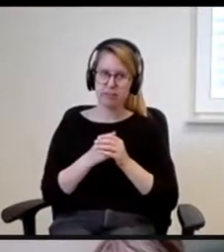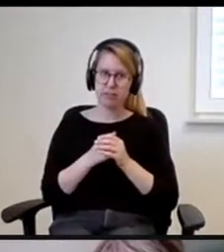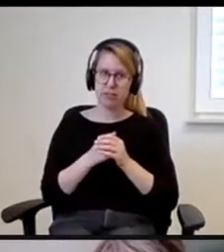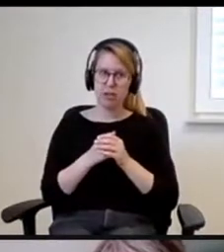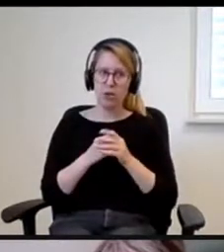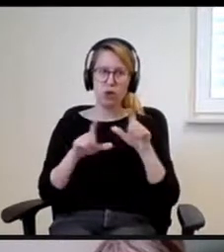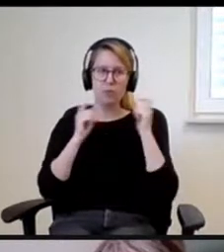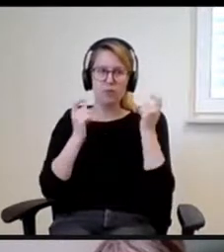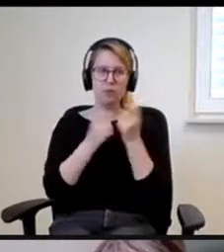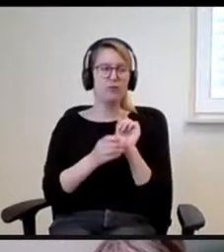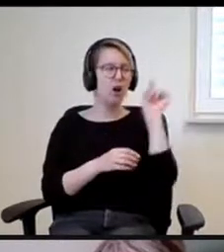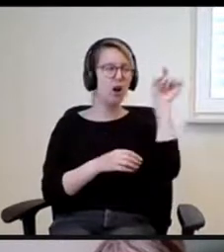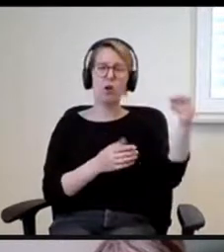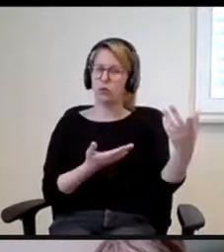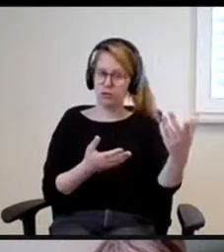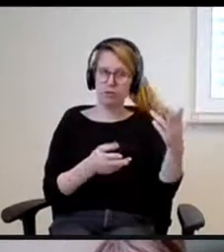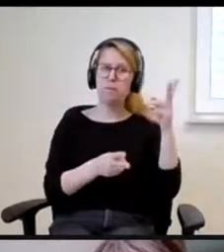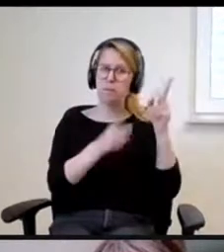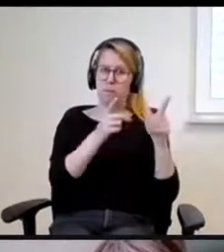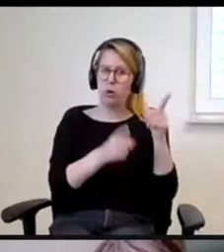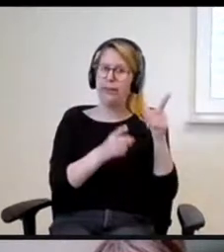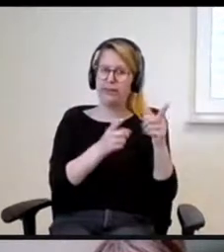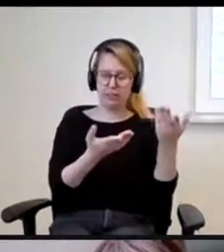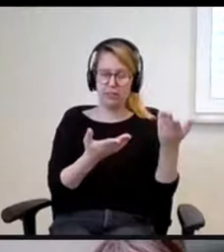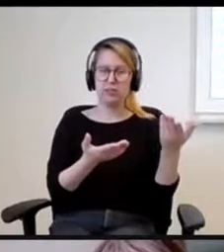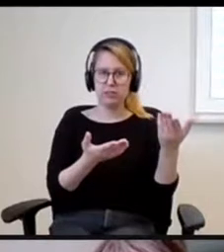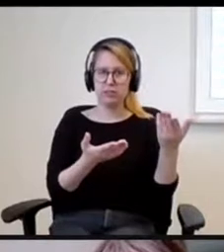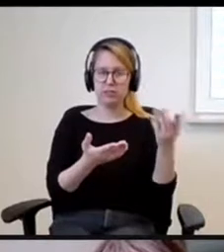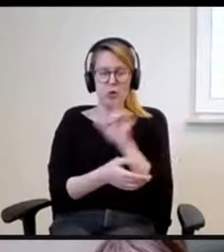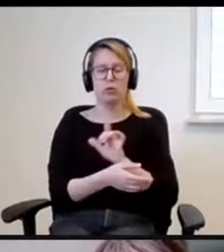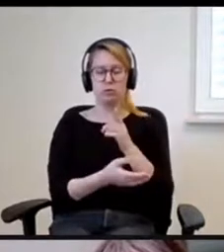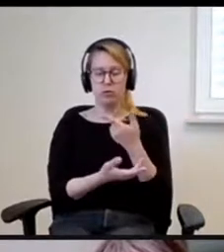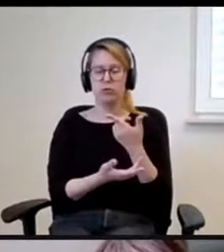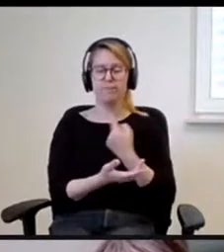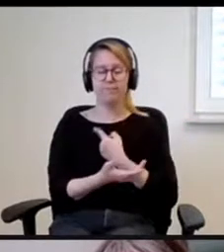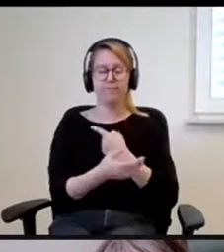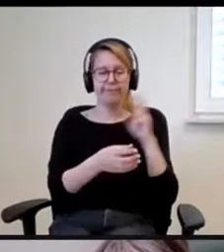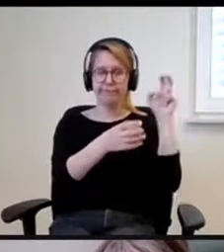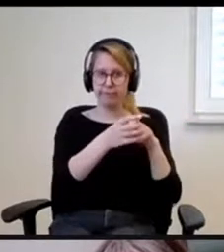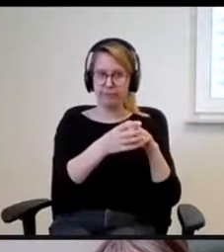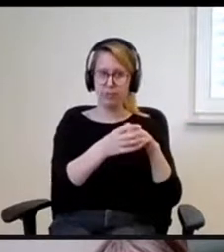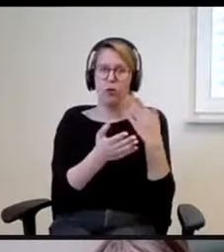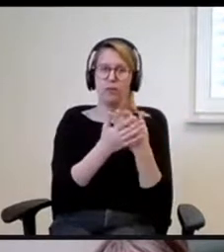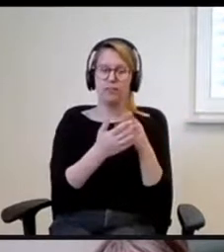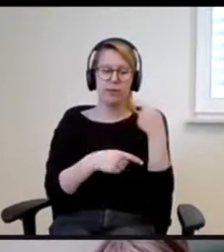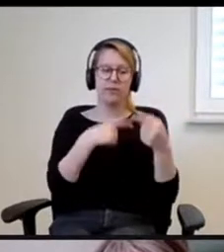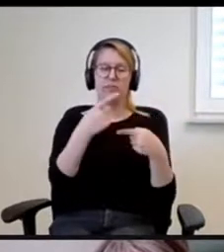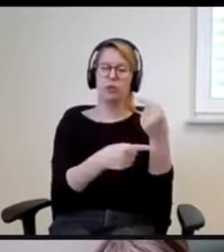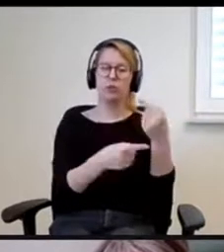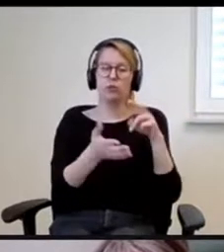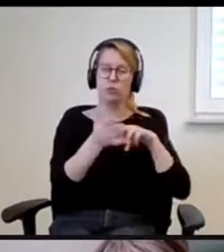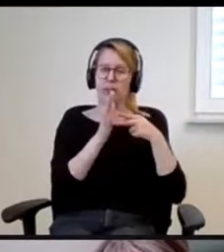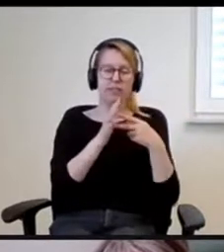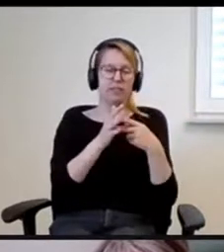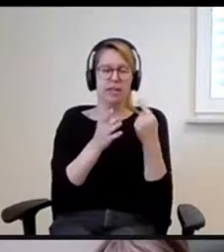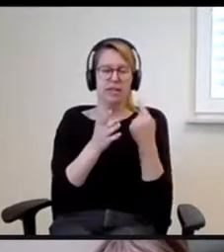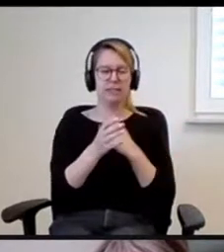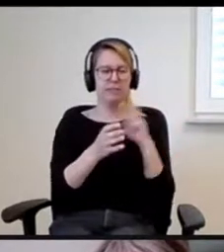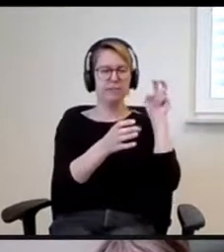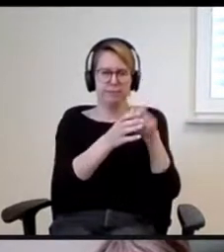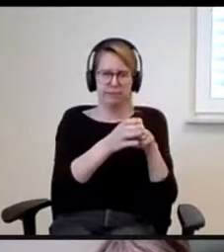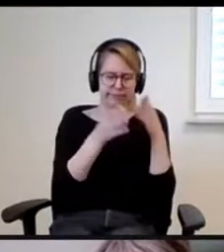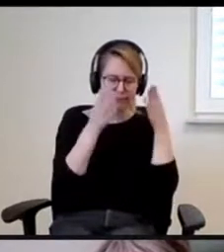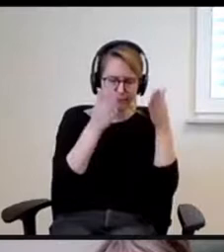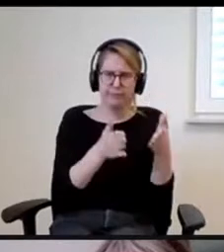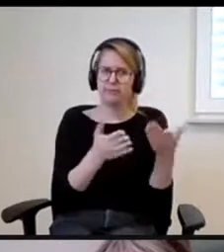beaucoup de pays comme le Luxembourg, dans leur politique de développement, ont une très grande dimension santé, accès à la santé. Et là,